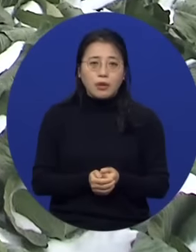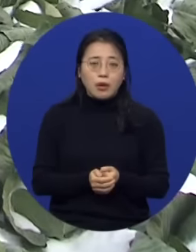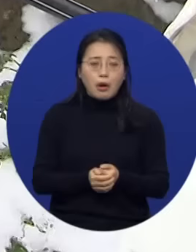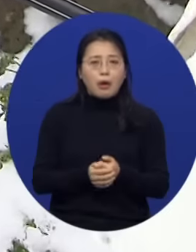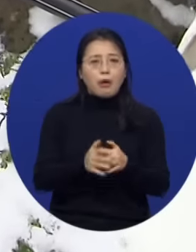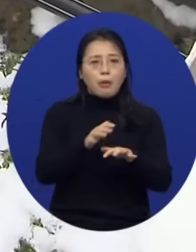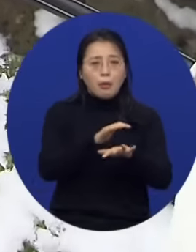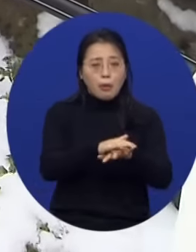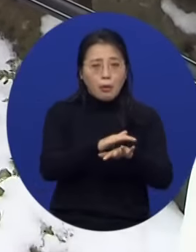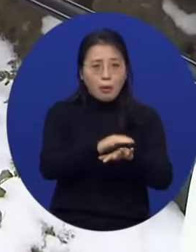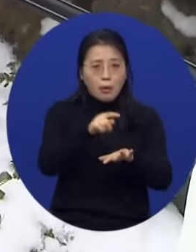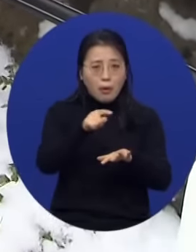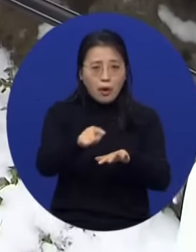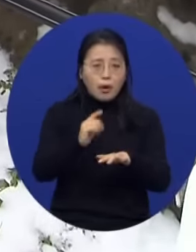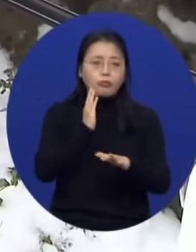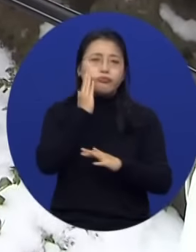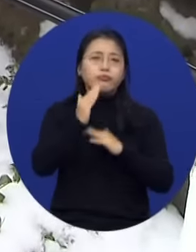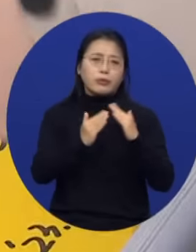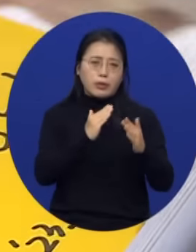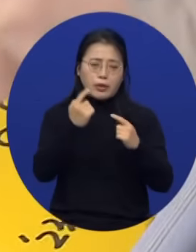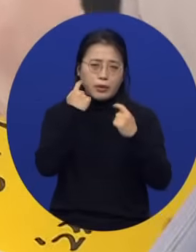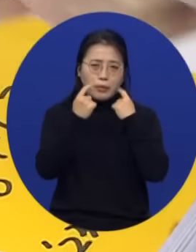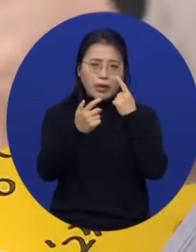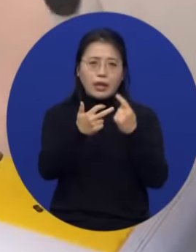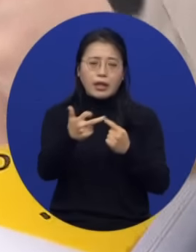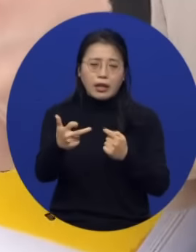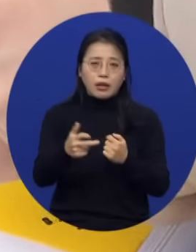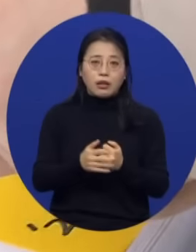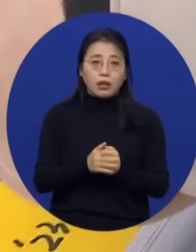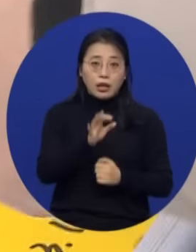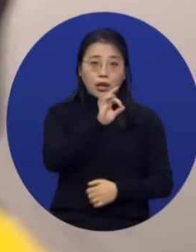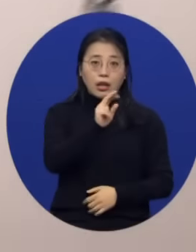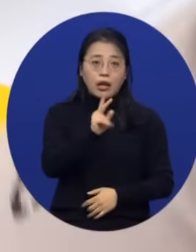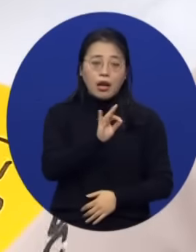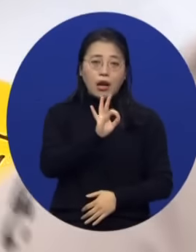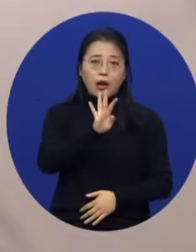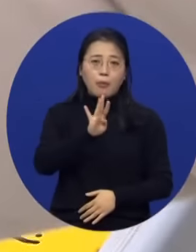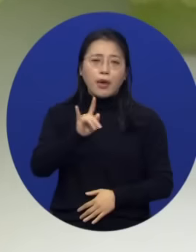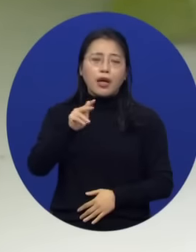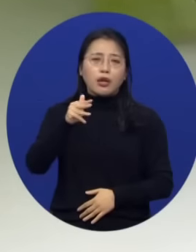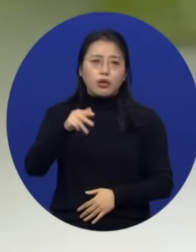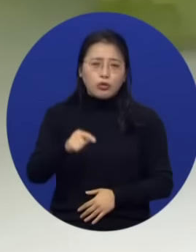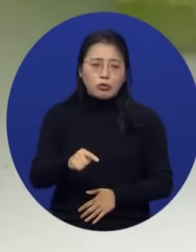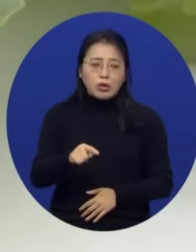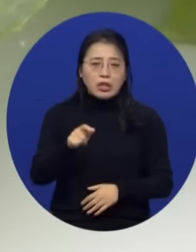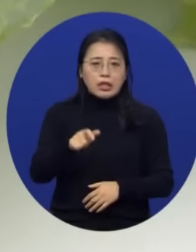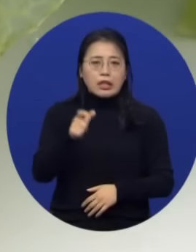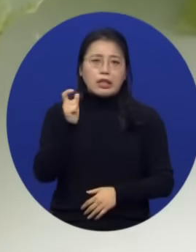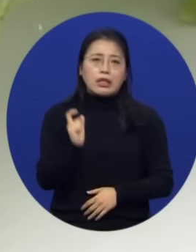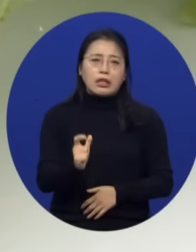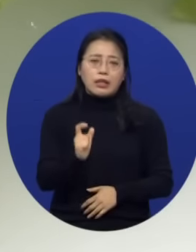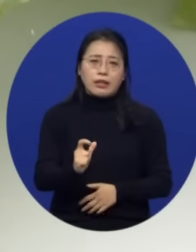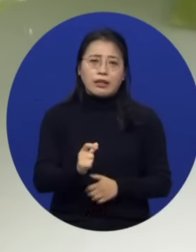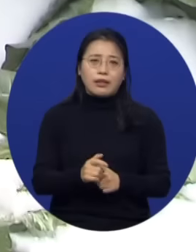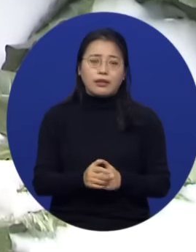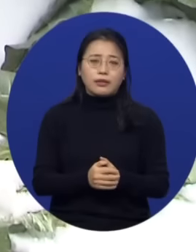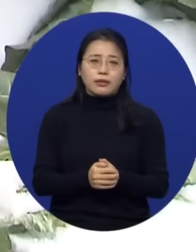농촌에서는 농작물 언피에도 속출했습니다. 출하를 앞둔 양배추는 영하의 추위에 딱딱하게